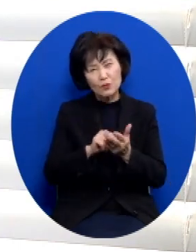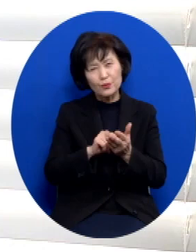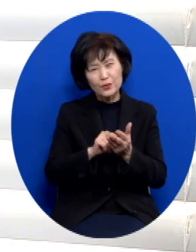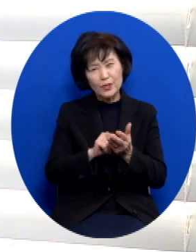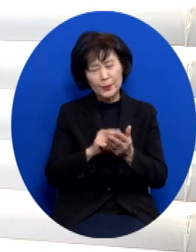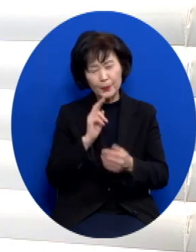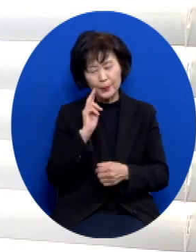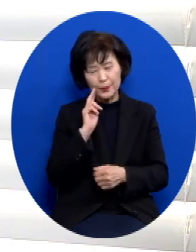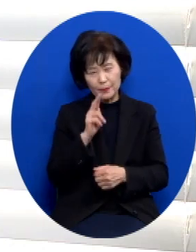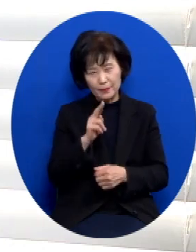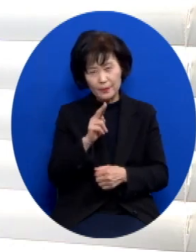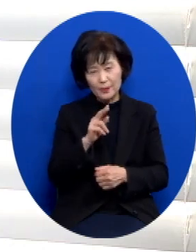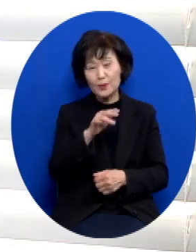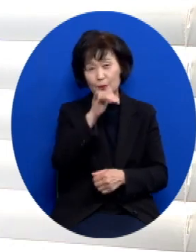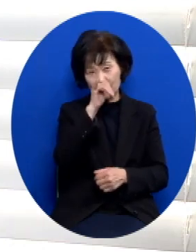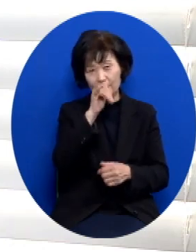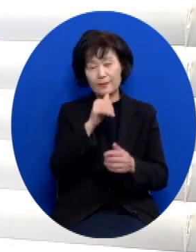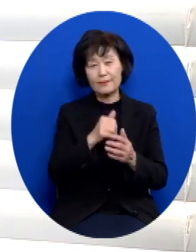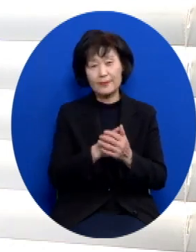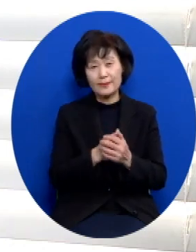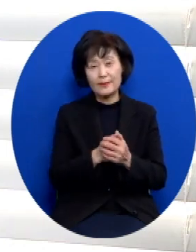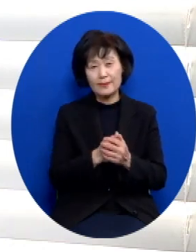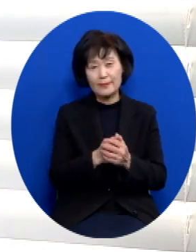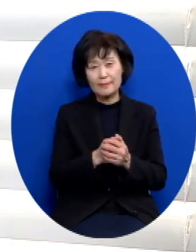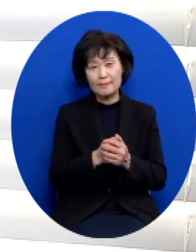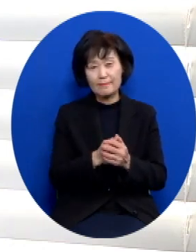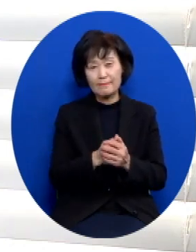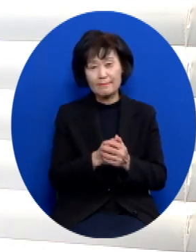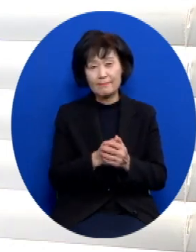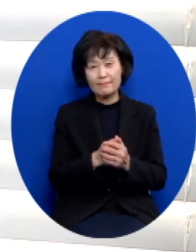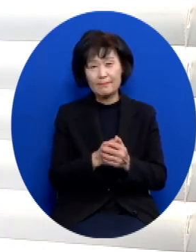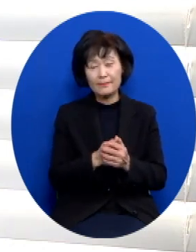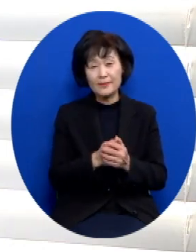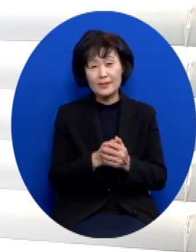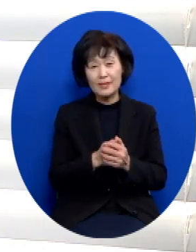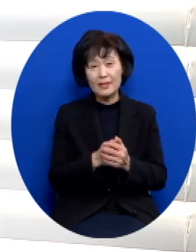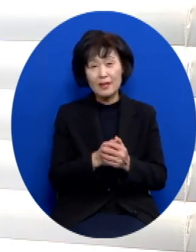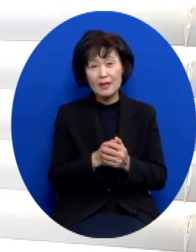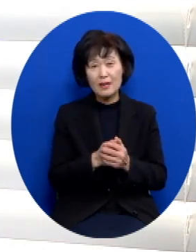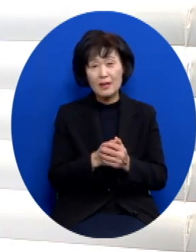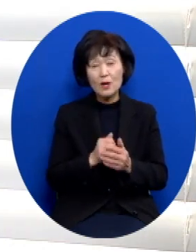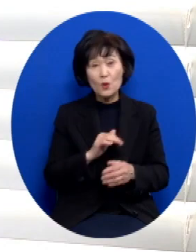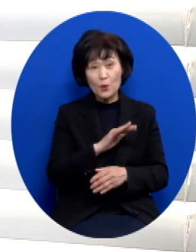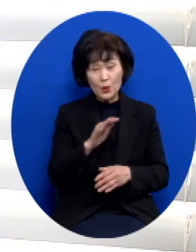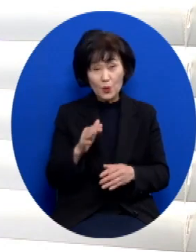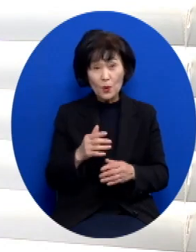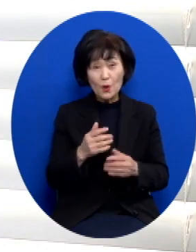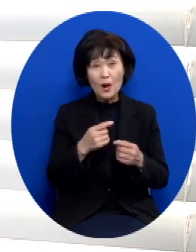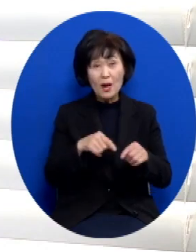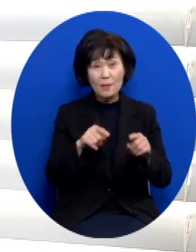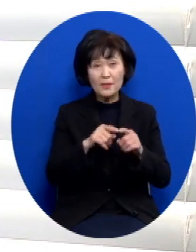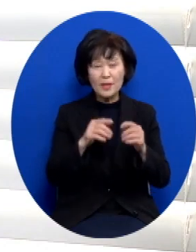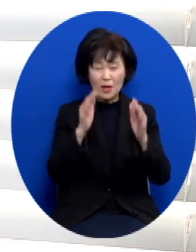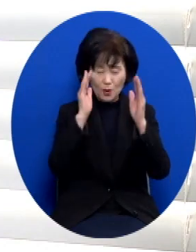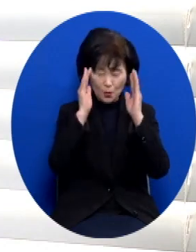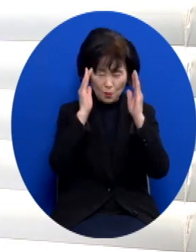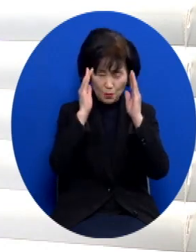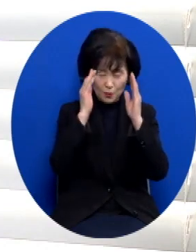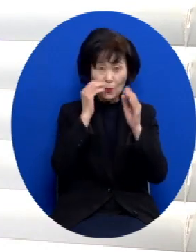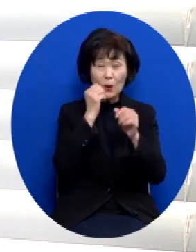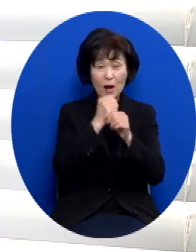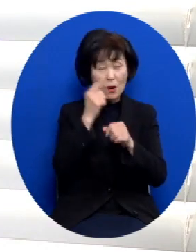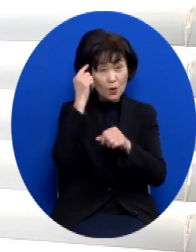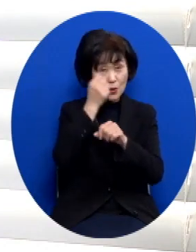문제가 대두될 걸로 이제 세계적인 것도 추세도 그렇고 저희도 공부도 하고 그래서